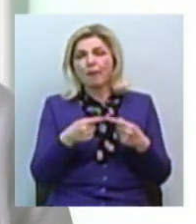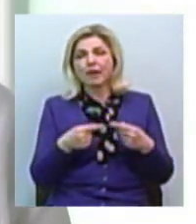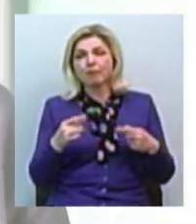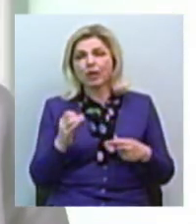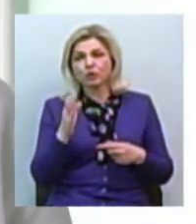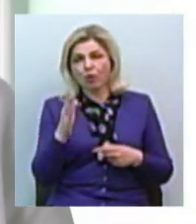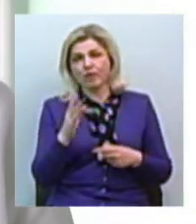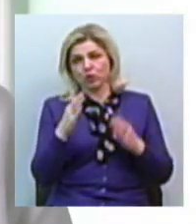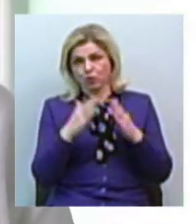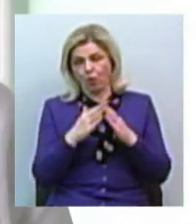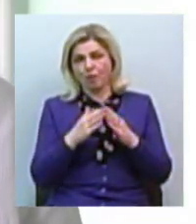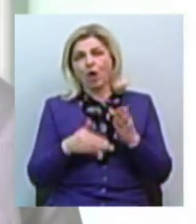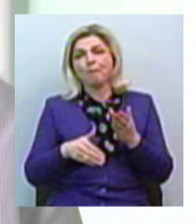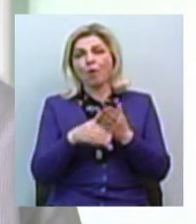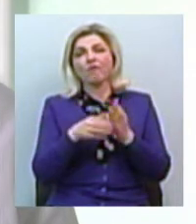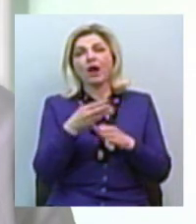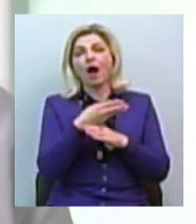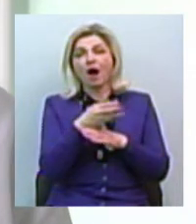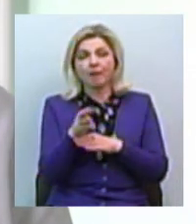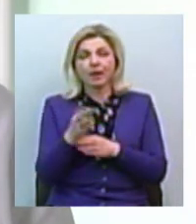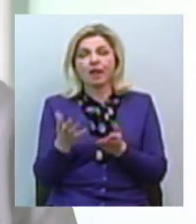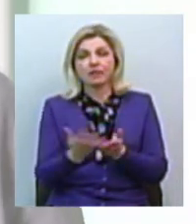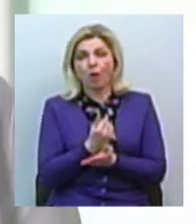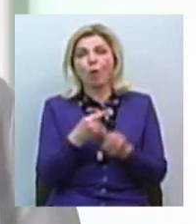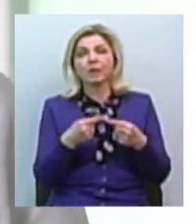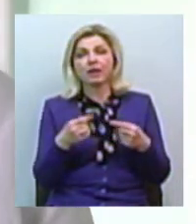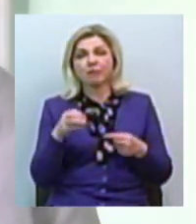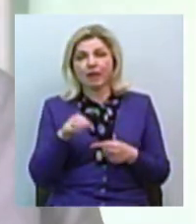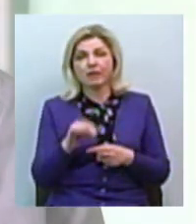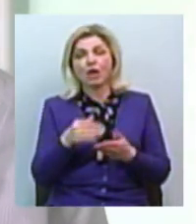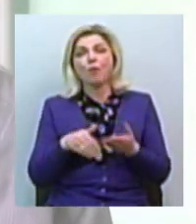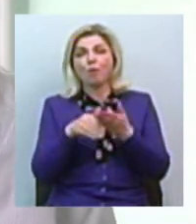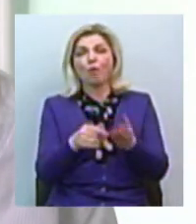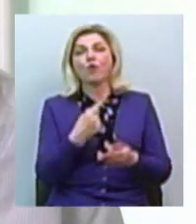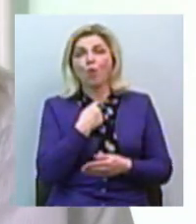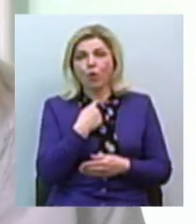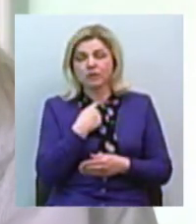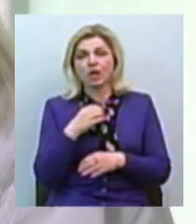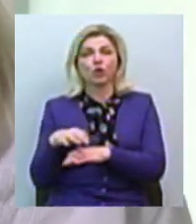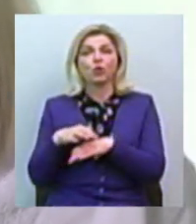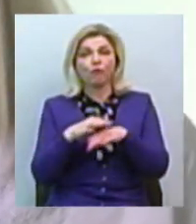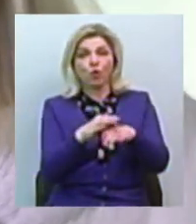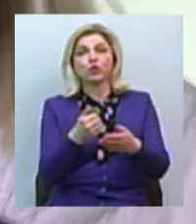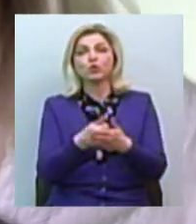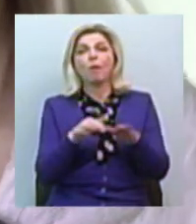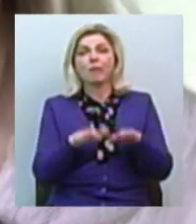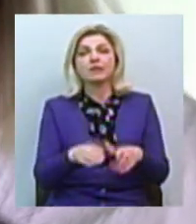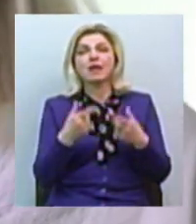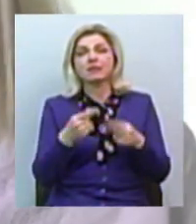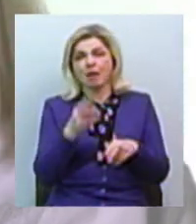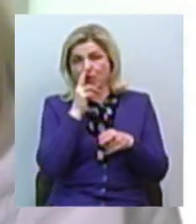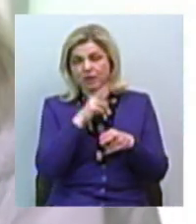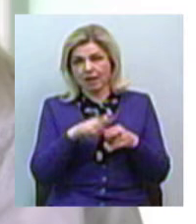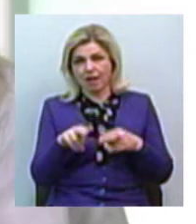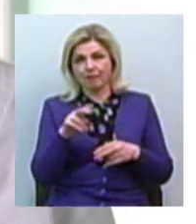допомогою камери він сканує кімнату, знаходить предмети, за допомогою голосу доводить вас до місця знаходження цього предмету.